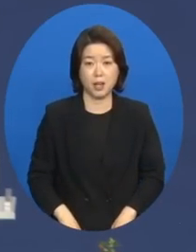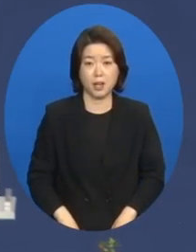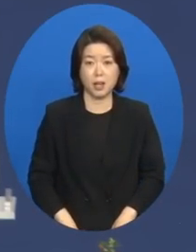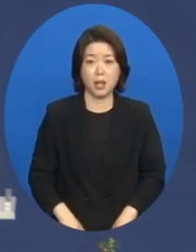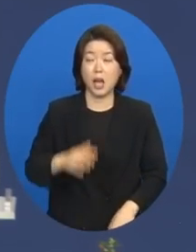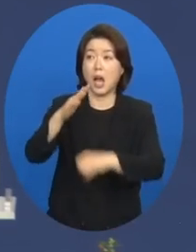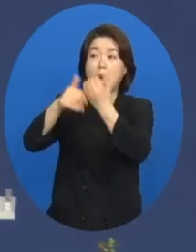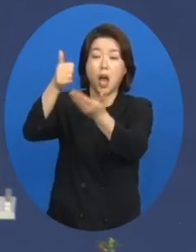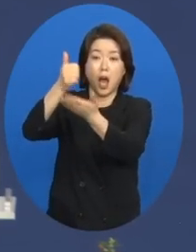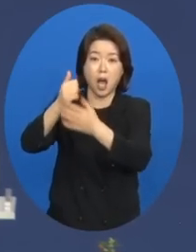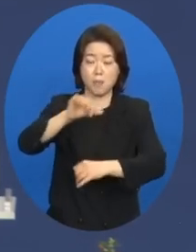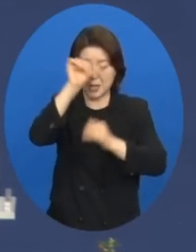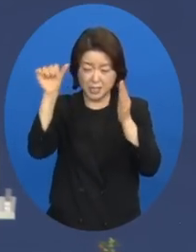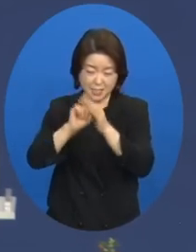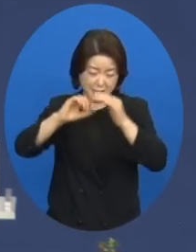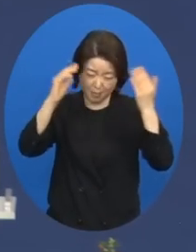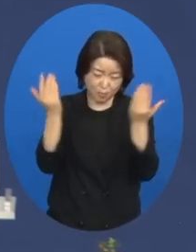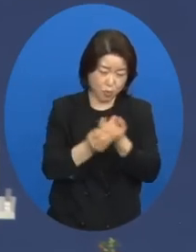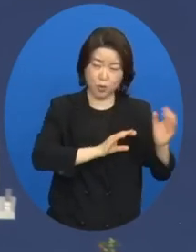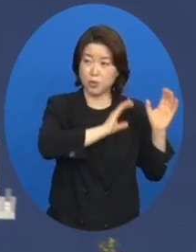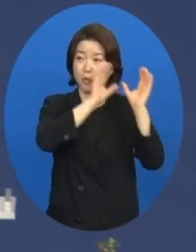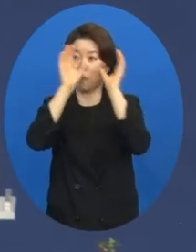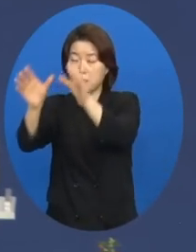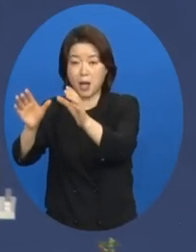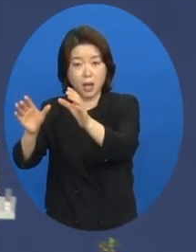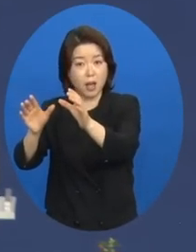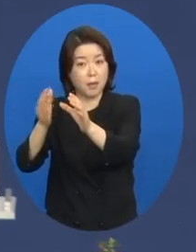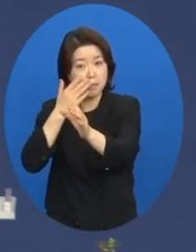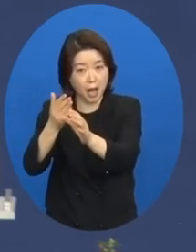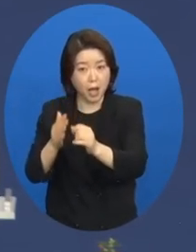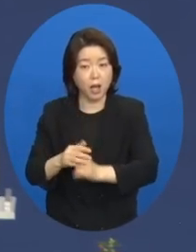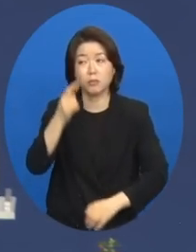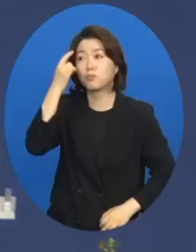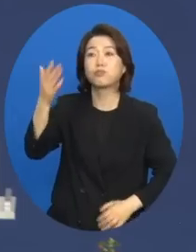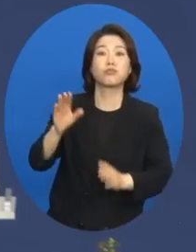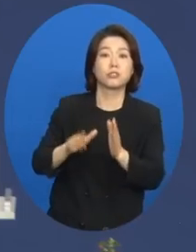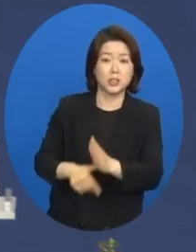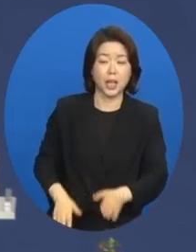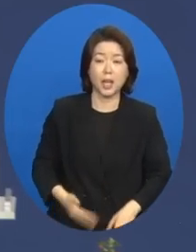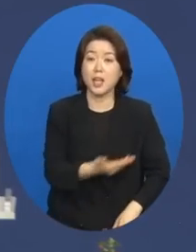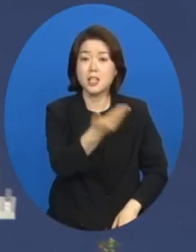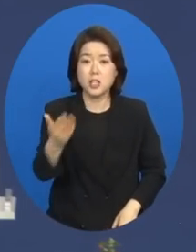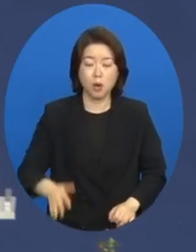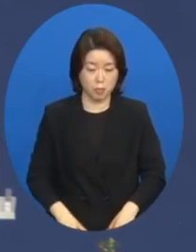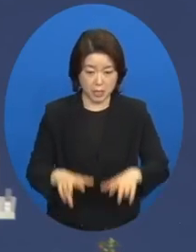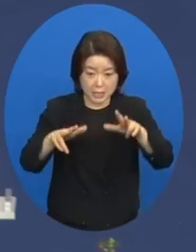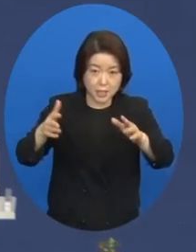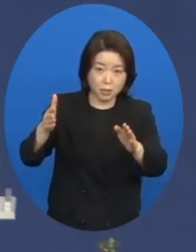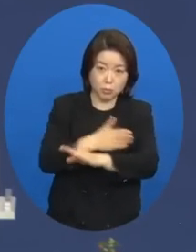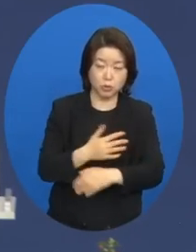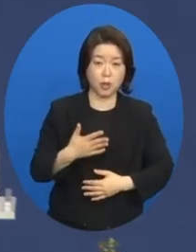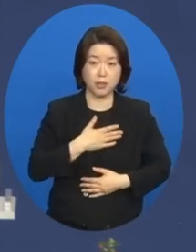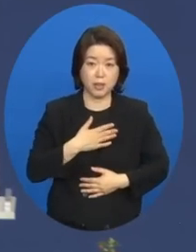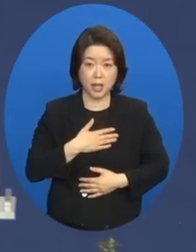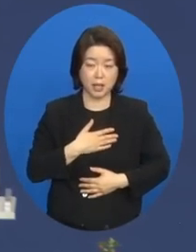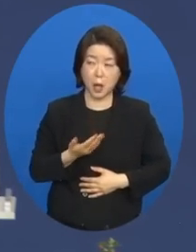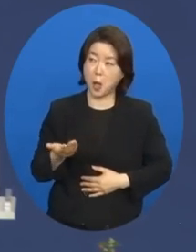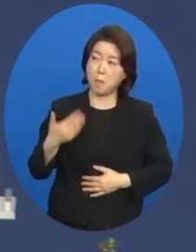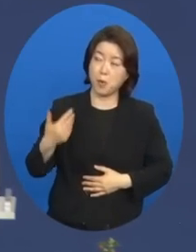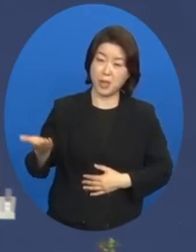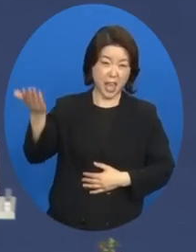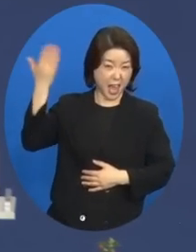그분에게 일생 전부를 맡길 만한 분이냐 물을 때 여러분 지금부터 아니 내가 모르던